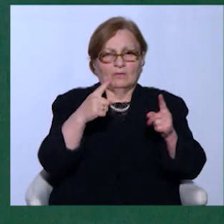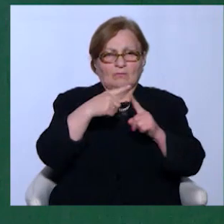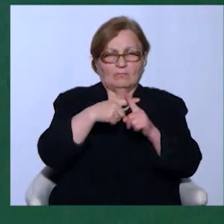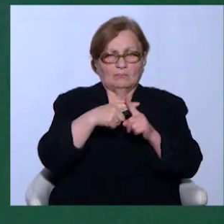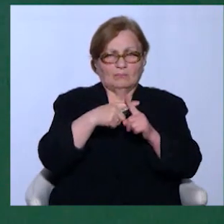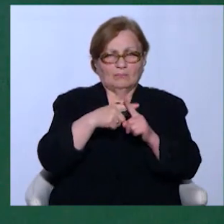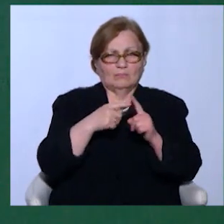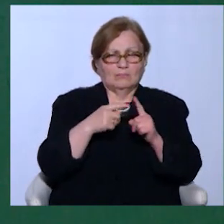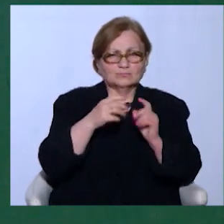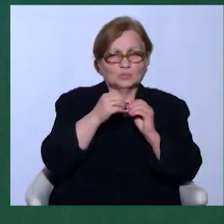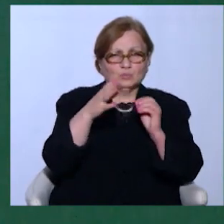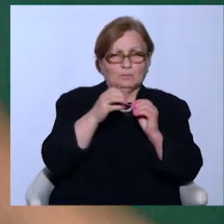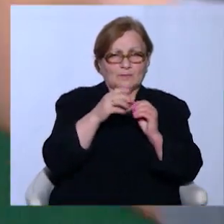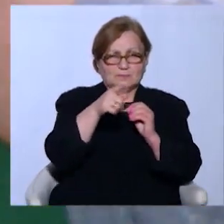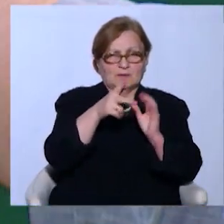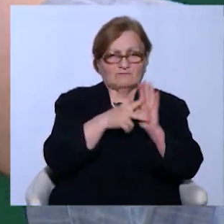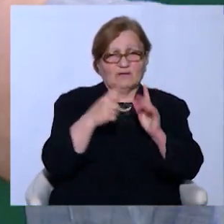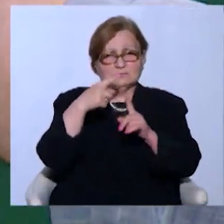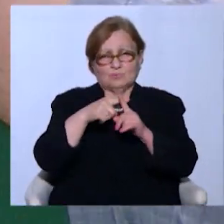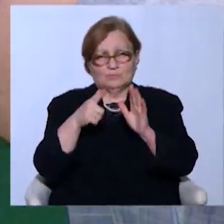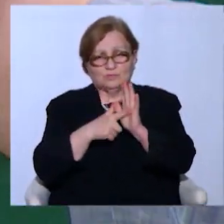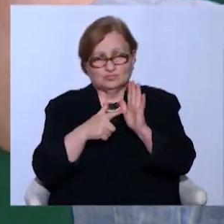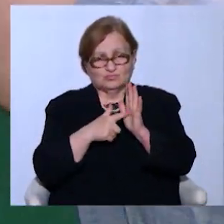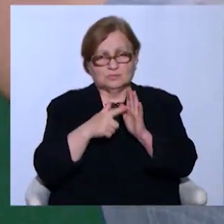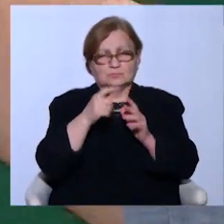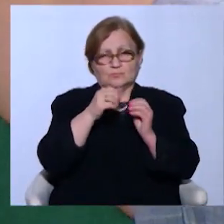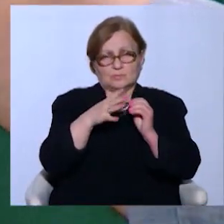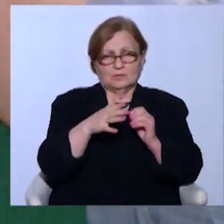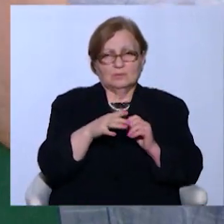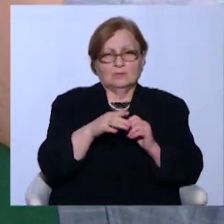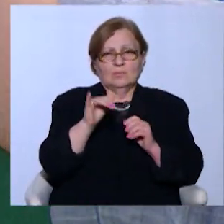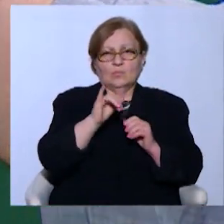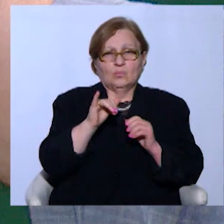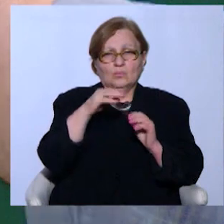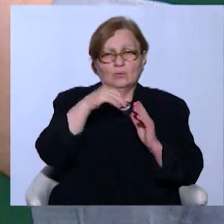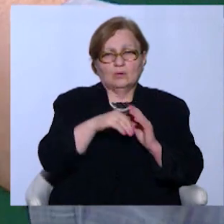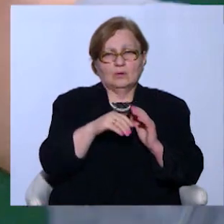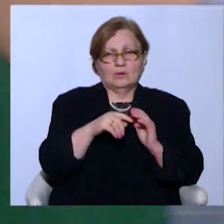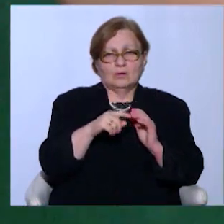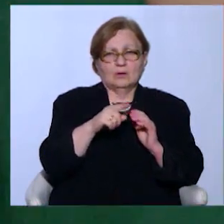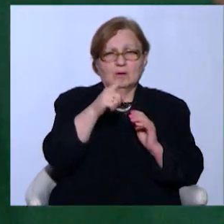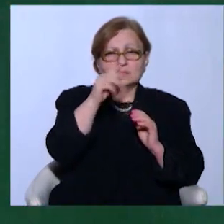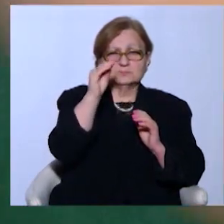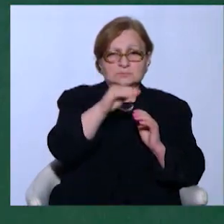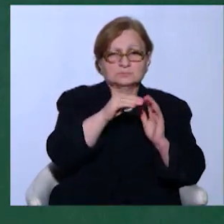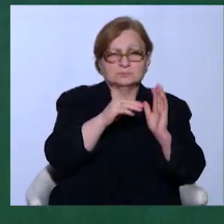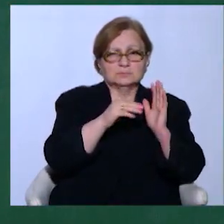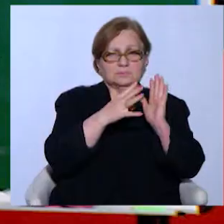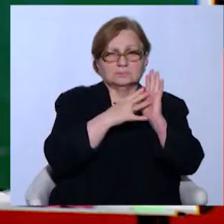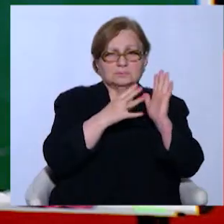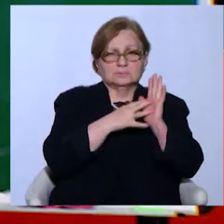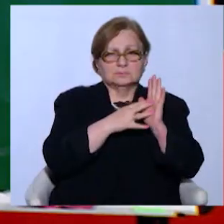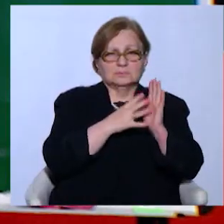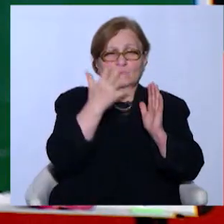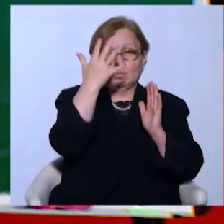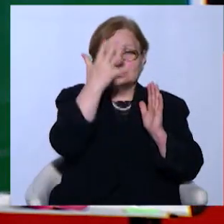მოდი სხვა ფერის წარცით დავწერ. აი აქ იყოს 15. და როგორც თქვით, 1 ემატება 8-ს და 5-იანი ჯდება